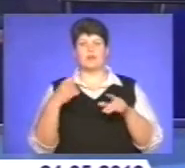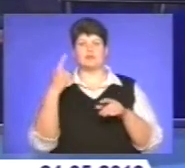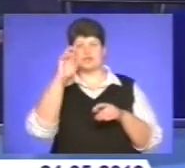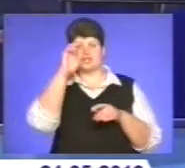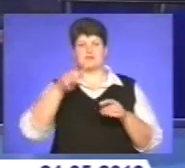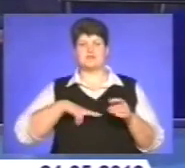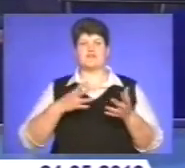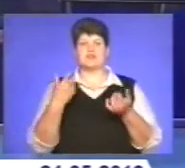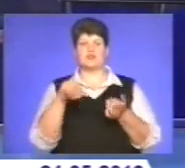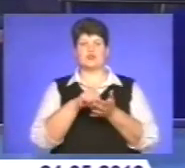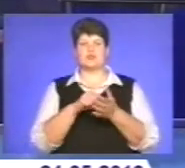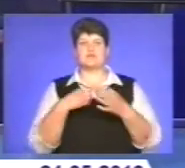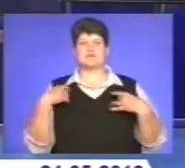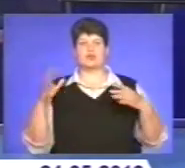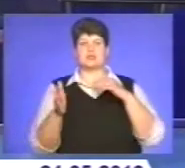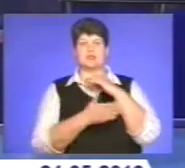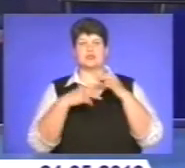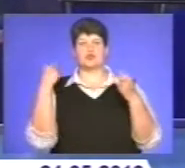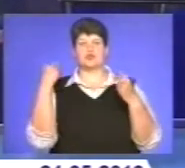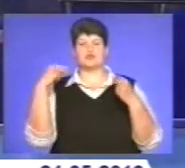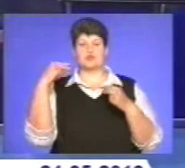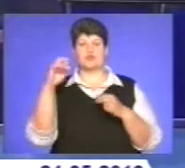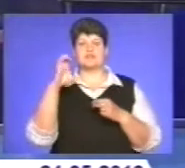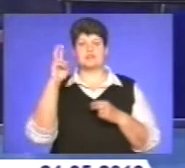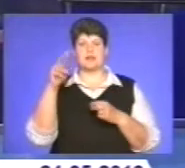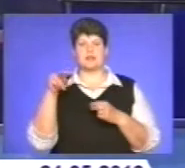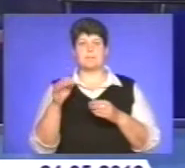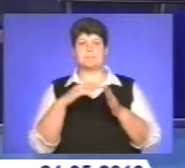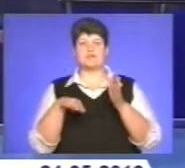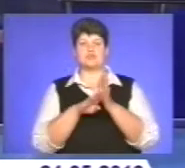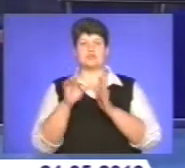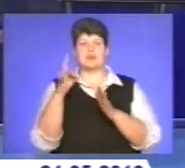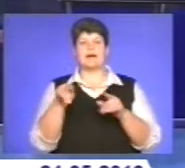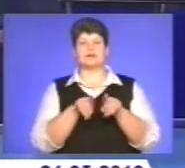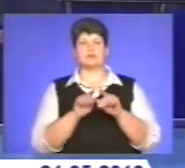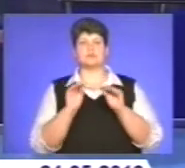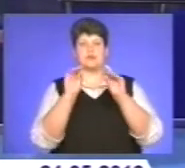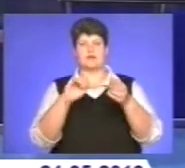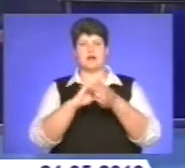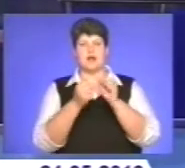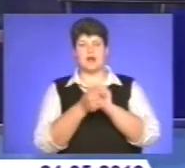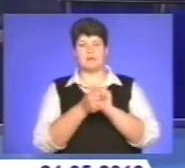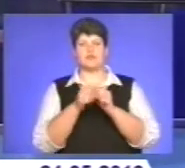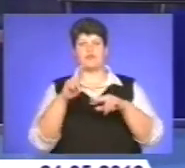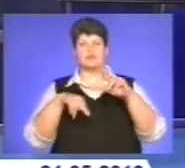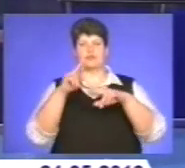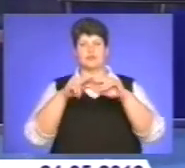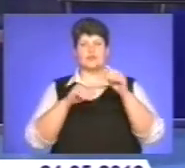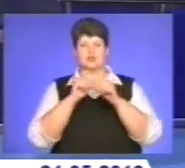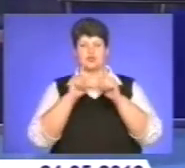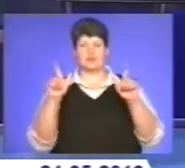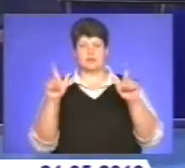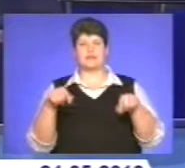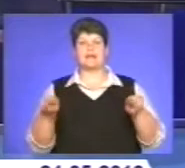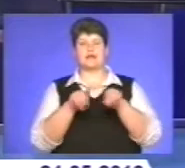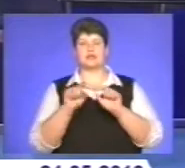взяв участь у святі останнього дзвоника у Скалаті під Волочиського району, а також заклав камінь у фундамент до будови школи. Також